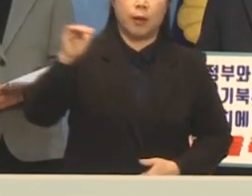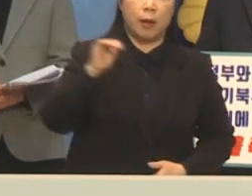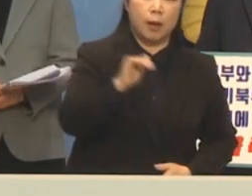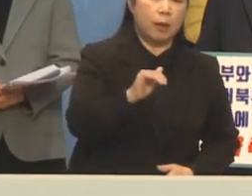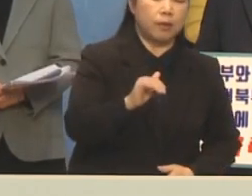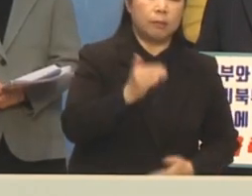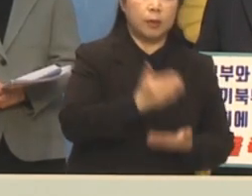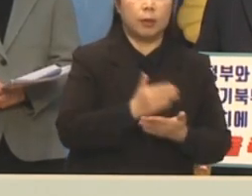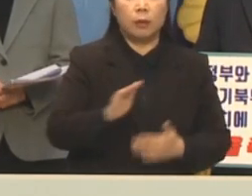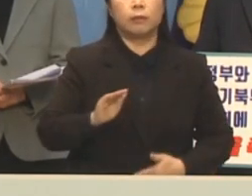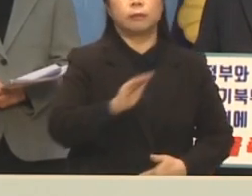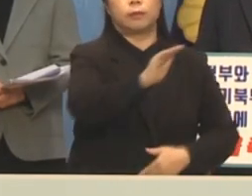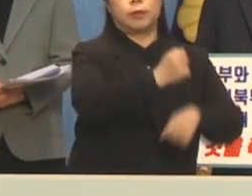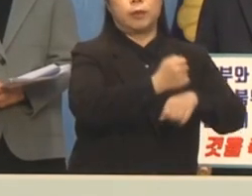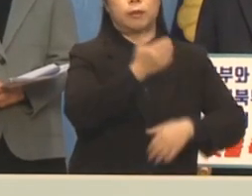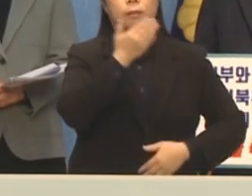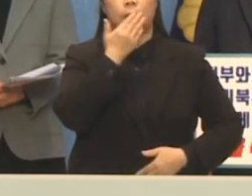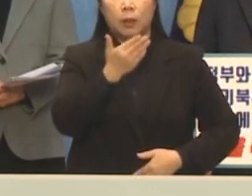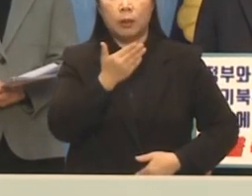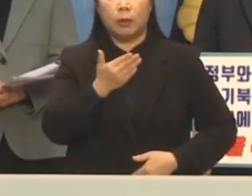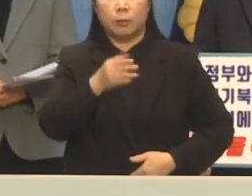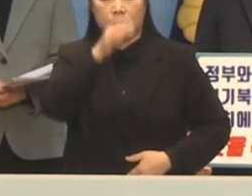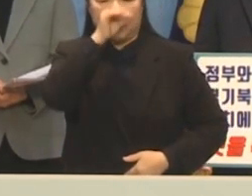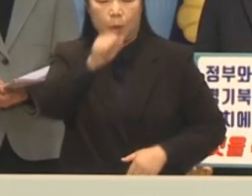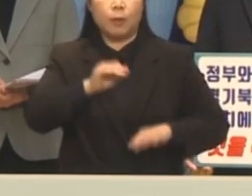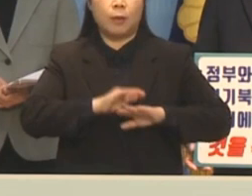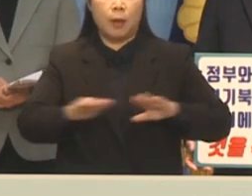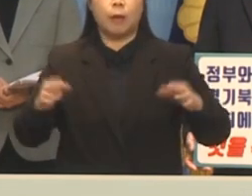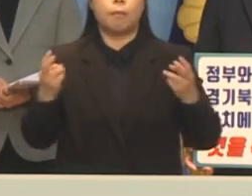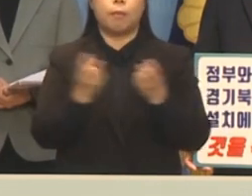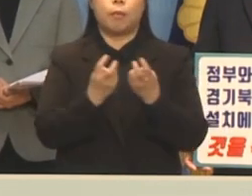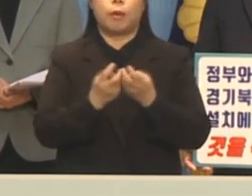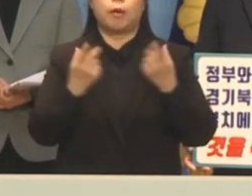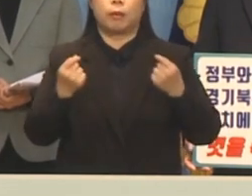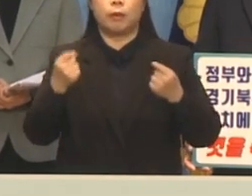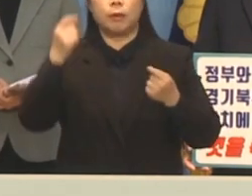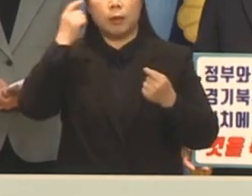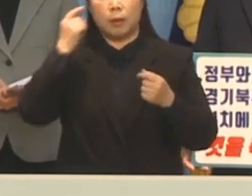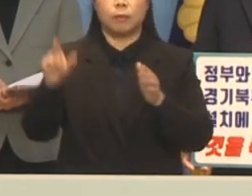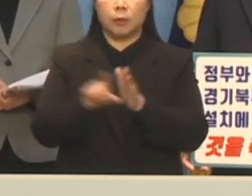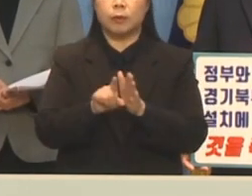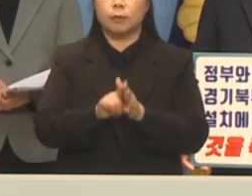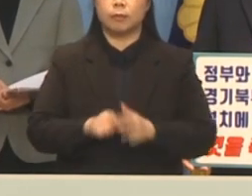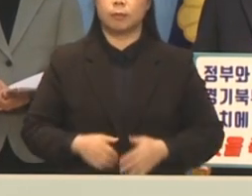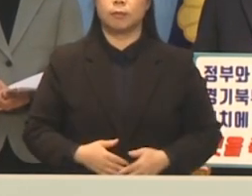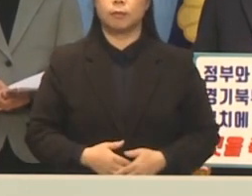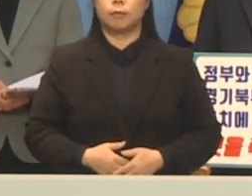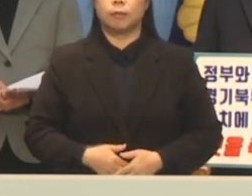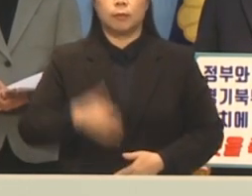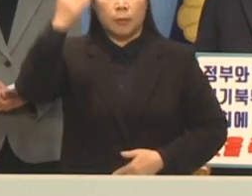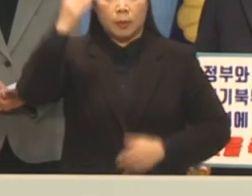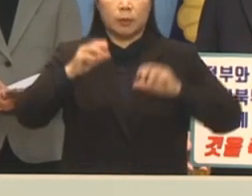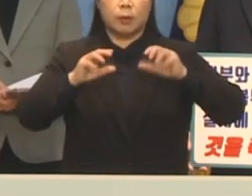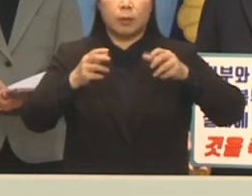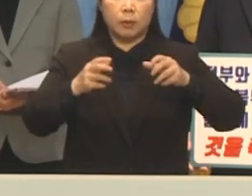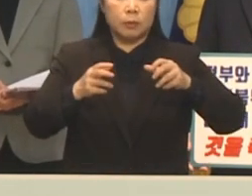가장 좋은 대안 중에 하나라고 저희는 믿고 있습니다.